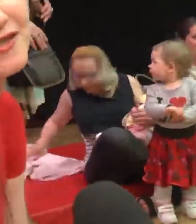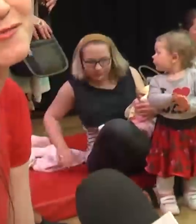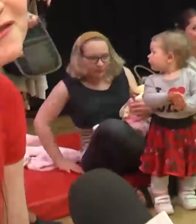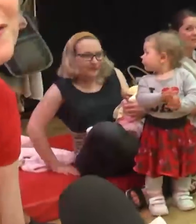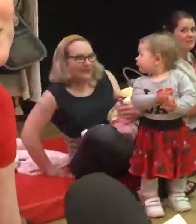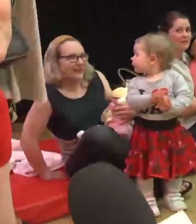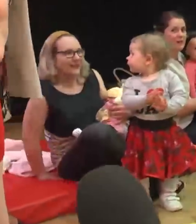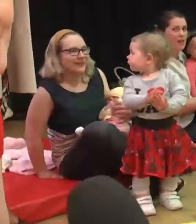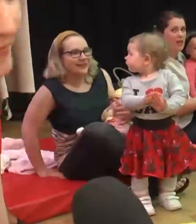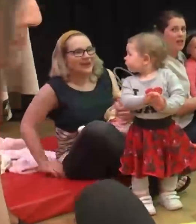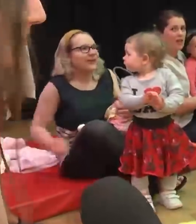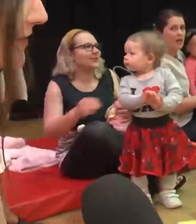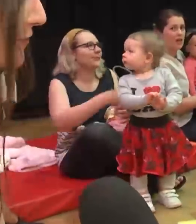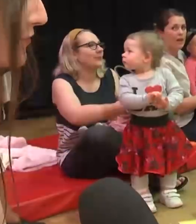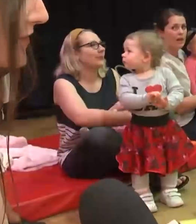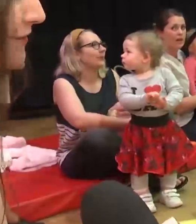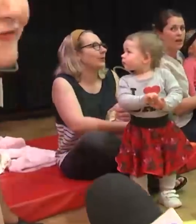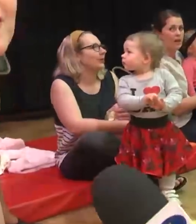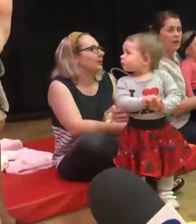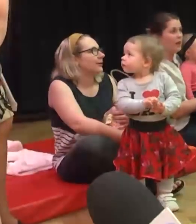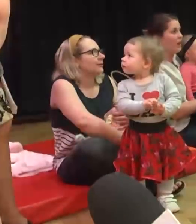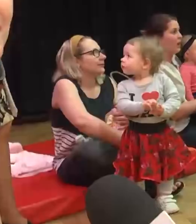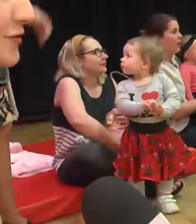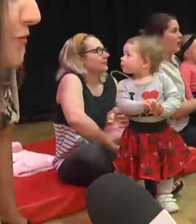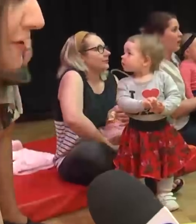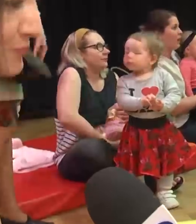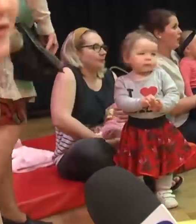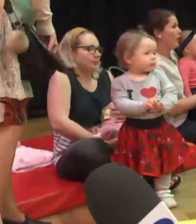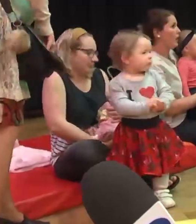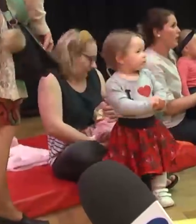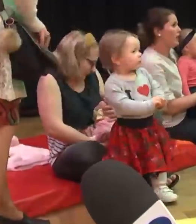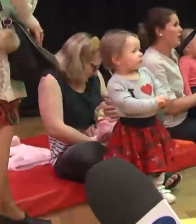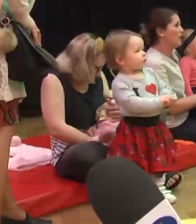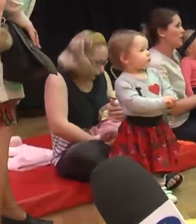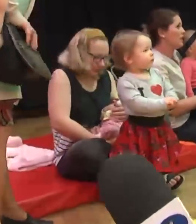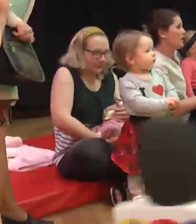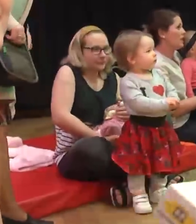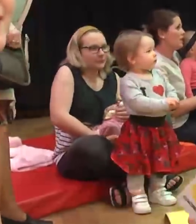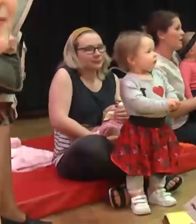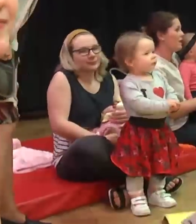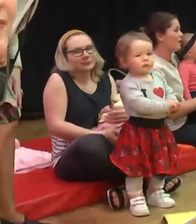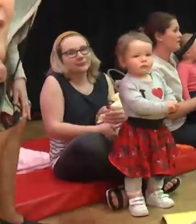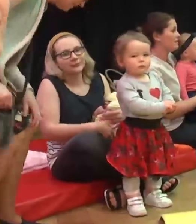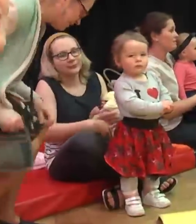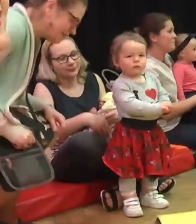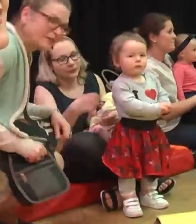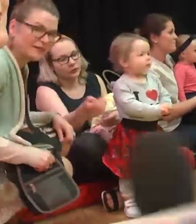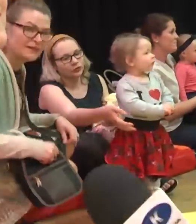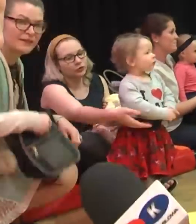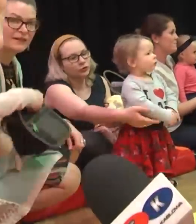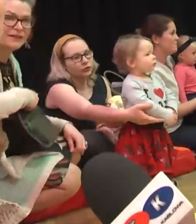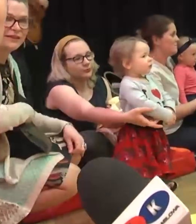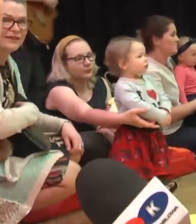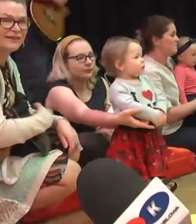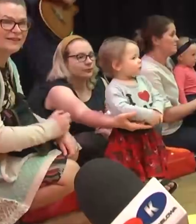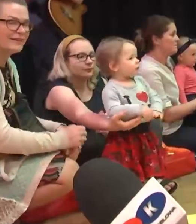jestem z Jastrzębia Zdroju. Przyjechałam specjalnie tutaj i na wycieczkę do Raciborza i przy okazji zobaczyłam. A kto panią zachęcił? Skąd pani się dowiedziała? Byłam